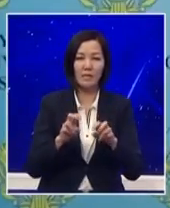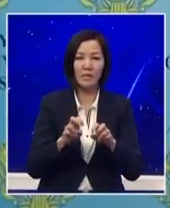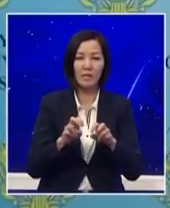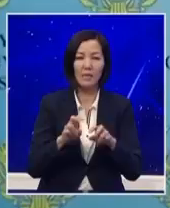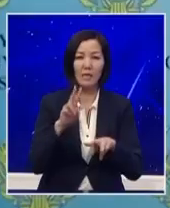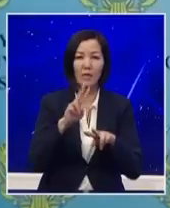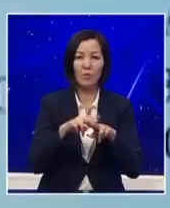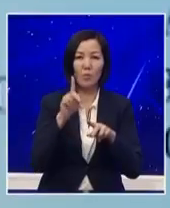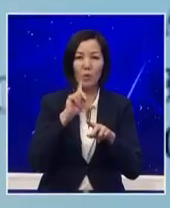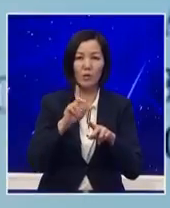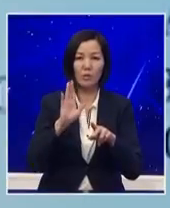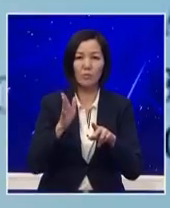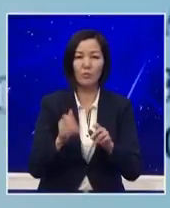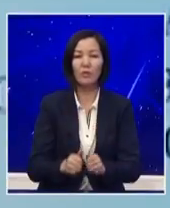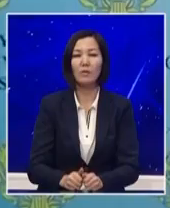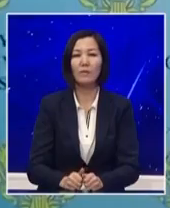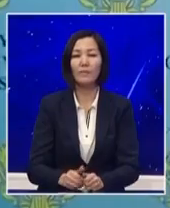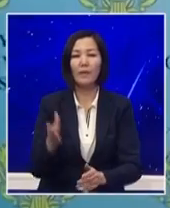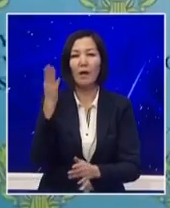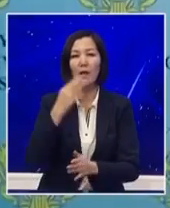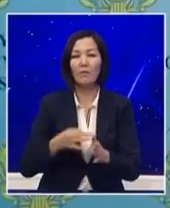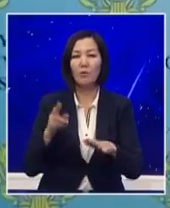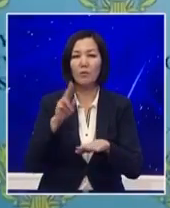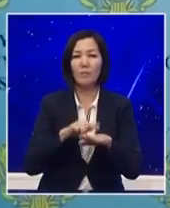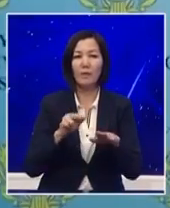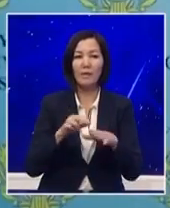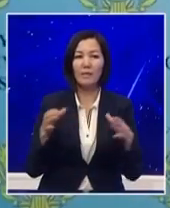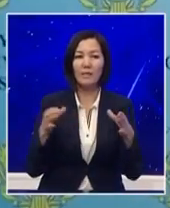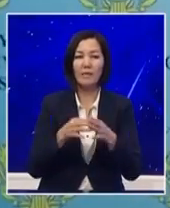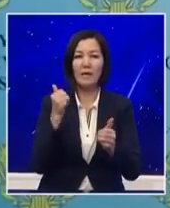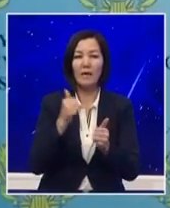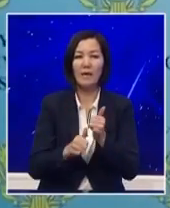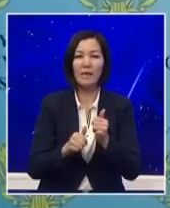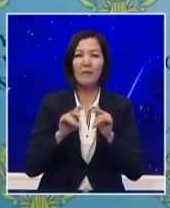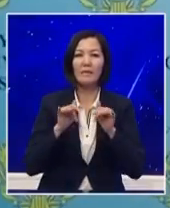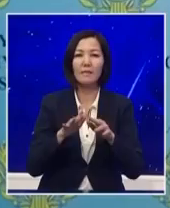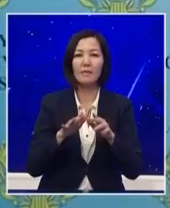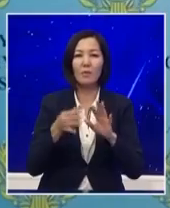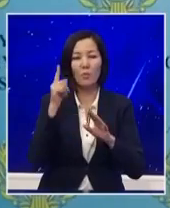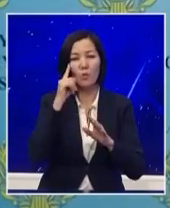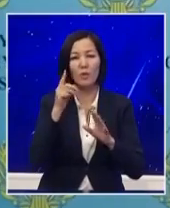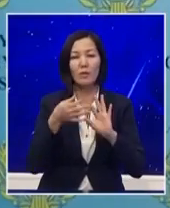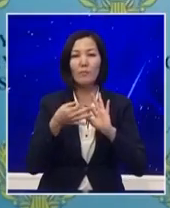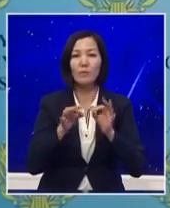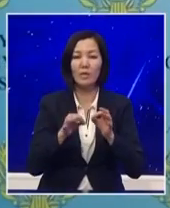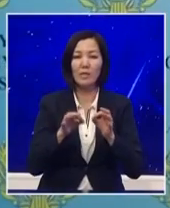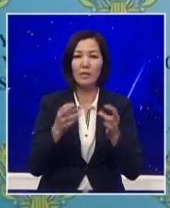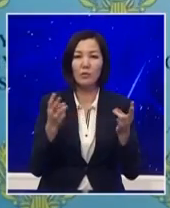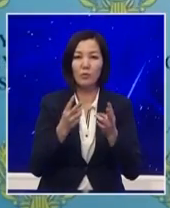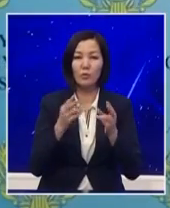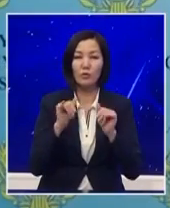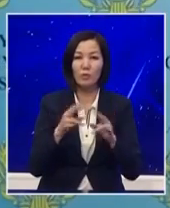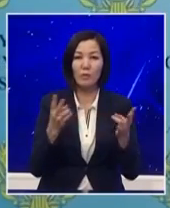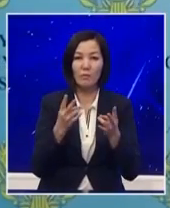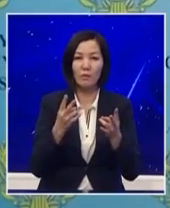тергеу изоляторына қамаққа алынды. Алматы облысының полиция департаменті әр істі ойланып, заңсыз әрекет етпеуге шақырады. Өйткені кез келген әрекет